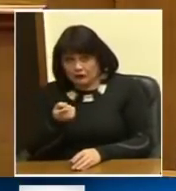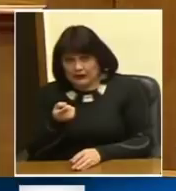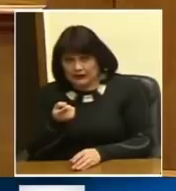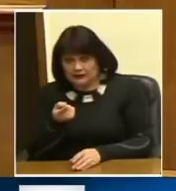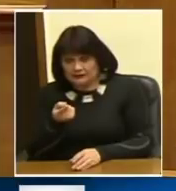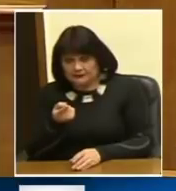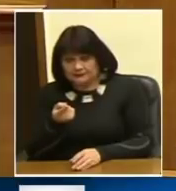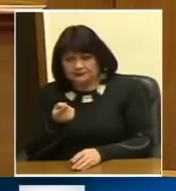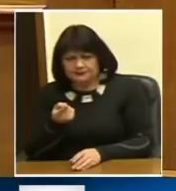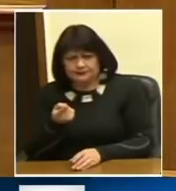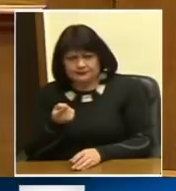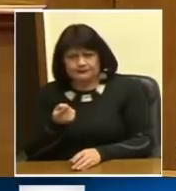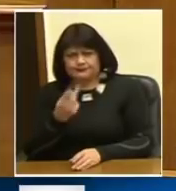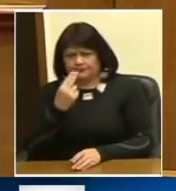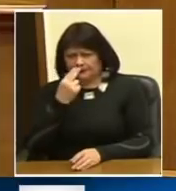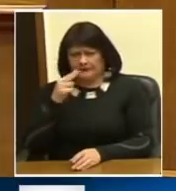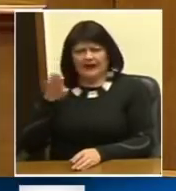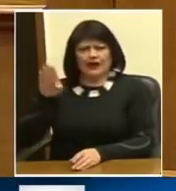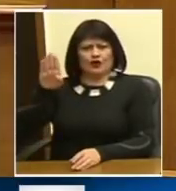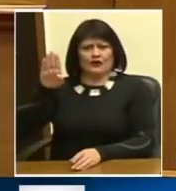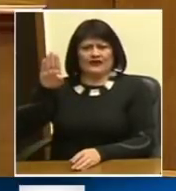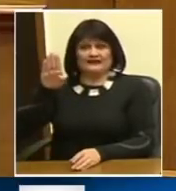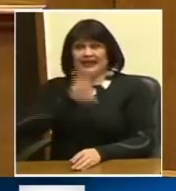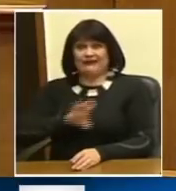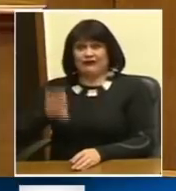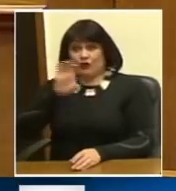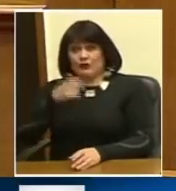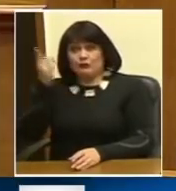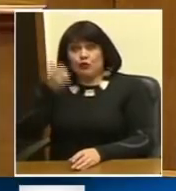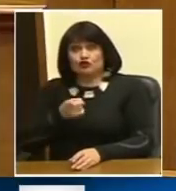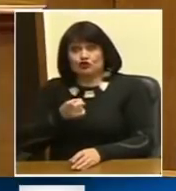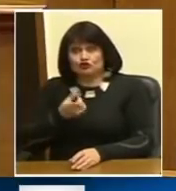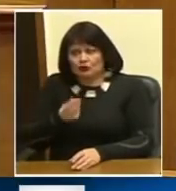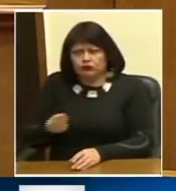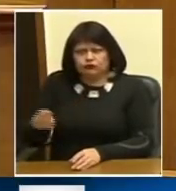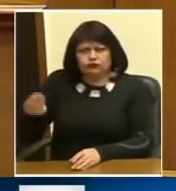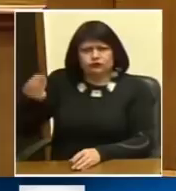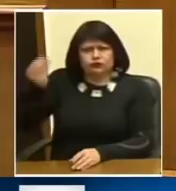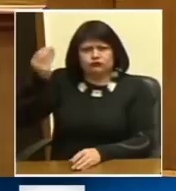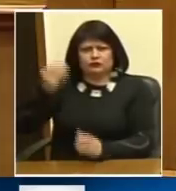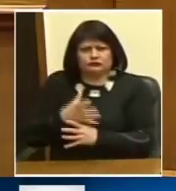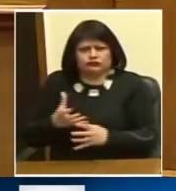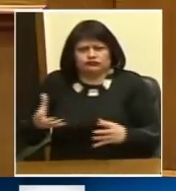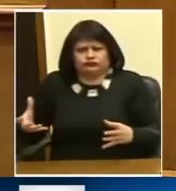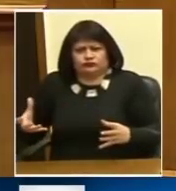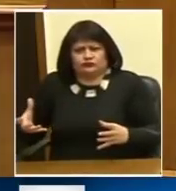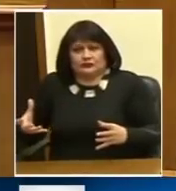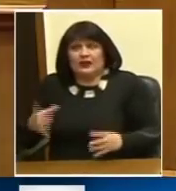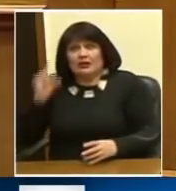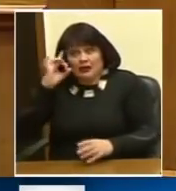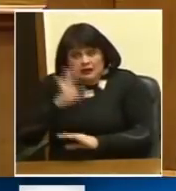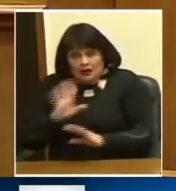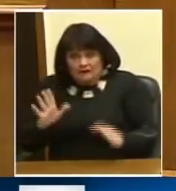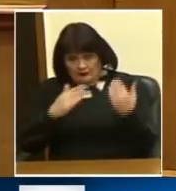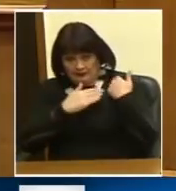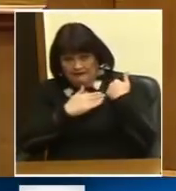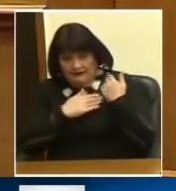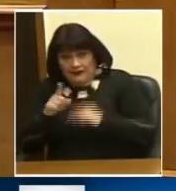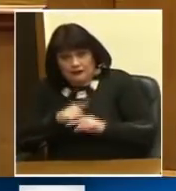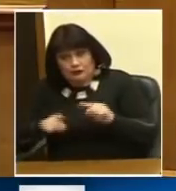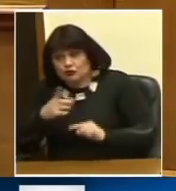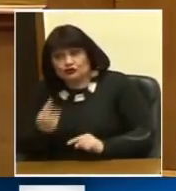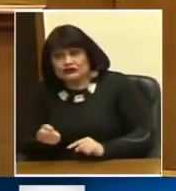της ανόδου της ακροδεξιάς ολόκληρη την Ευρώπη και να μην συνειδητοποιούμε τι ευθύνες έχουμε. Να μην συνειδητοποιούμε ότι